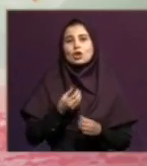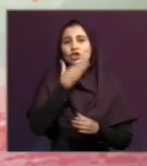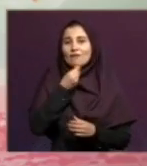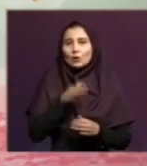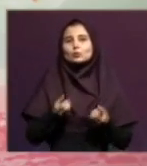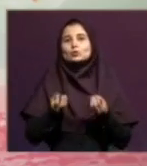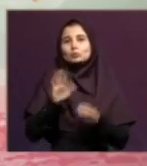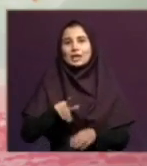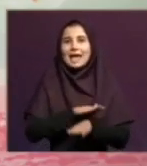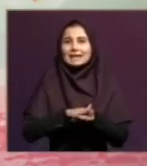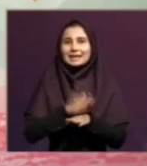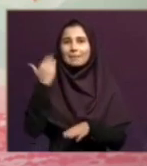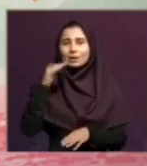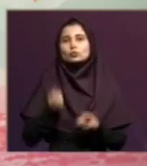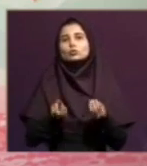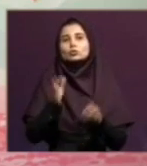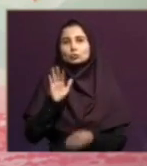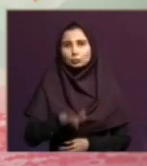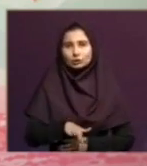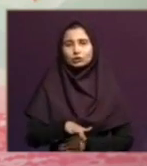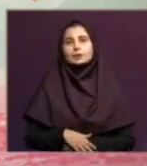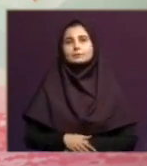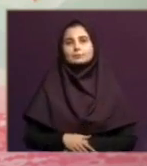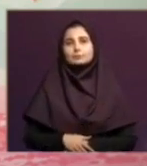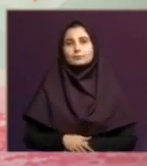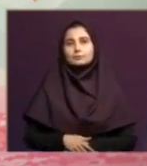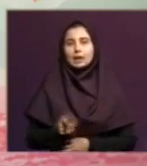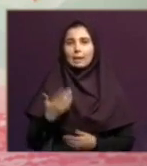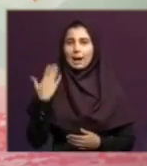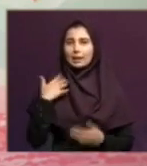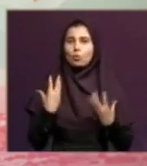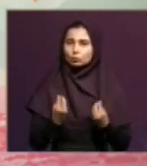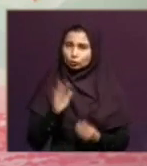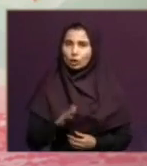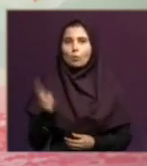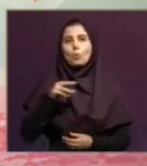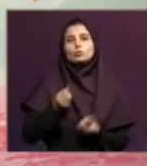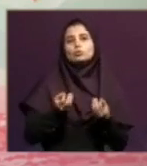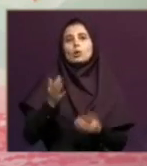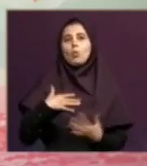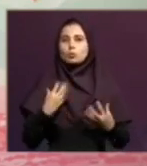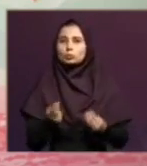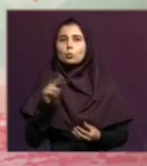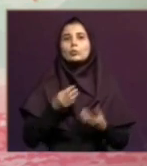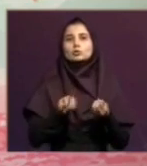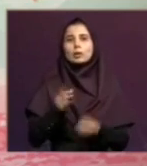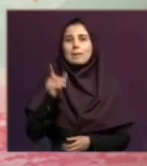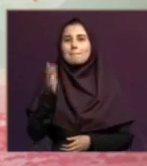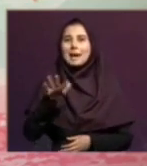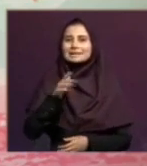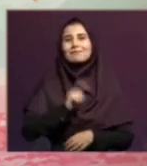تو کسایی که باز ژنتیکشو دارن میتونه شروع بشه، که هی خوب میشه عود میکنه، خوب میشه عود میکنه. معمولا تو